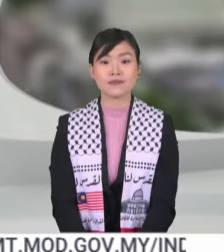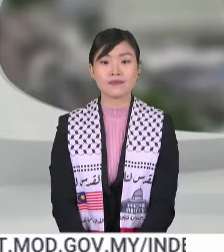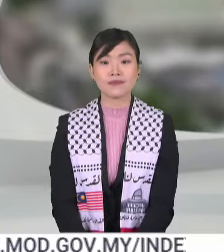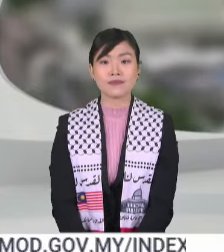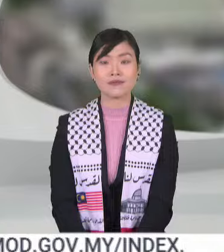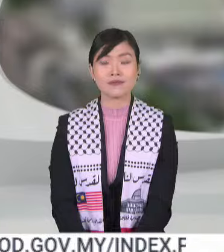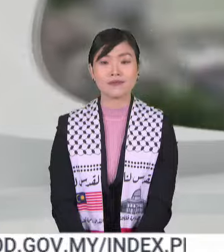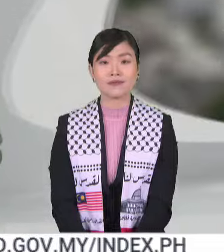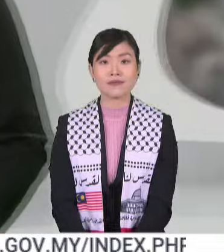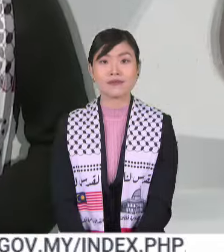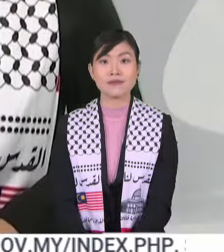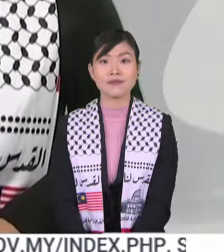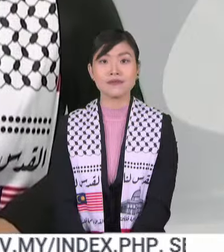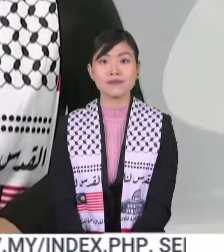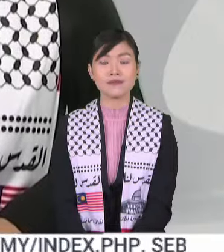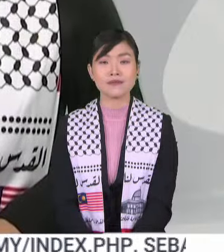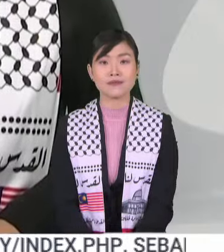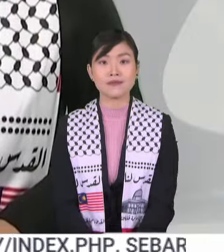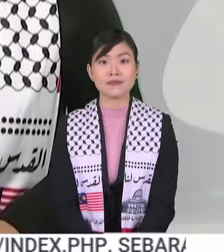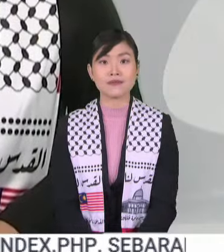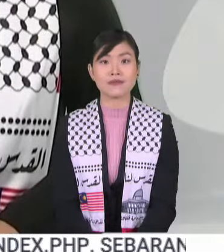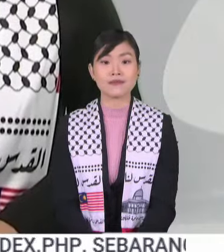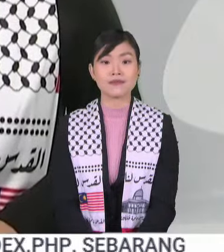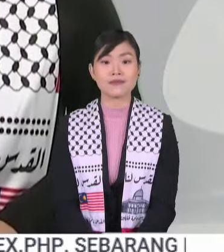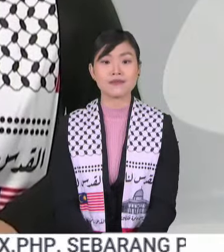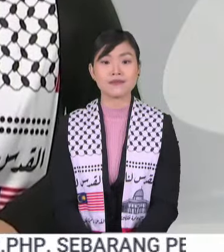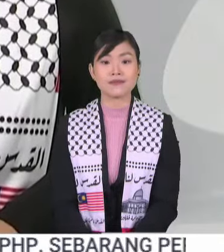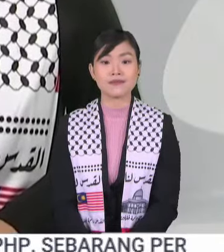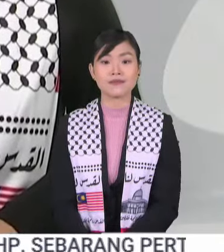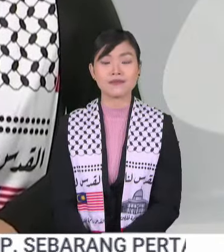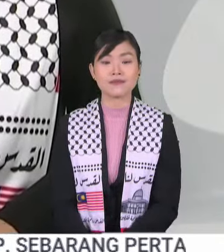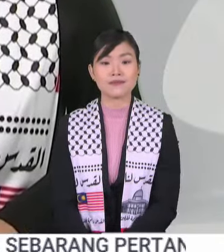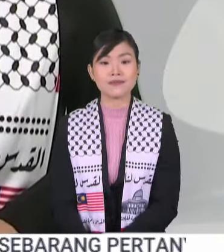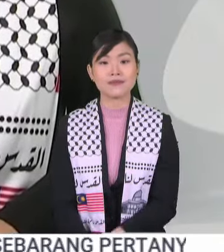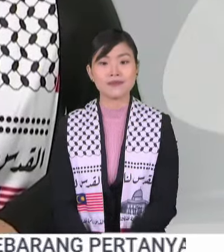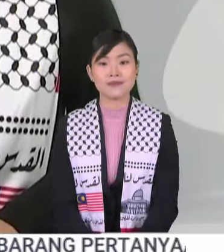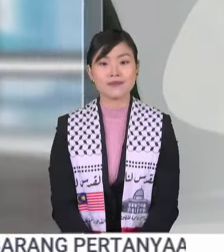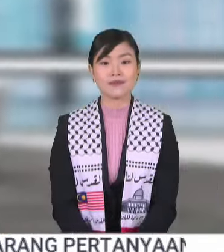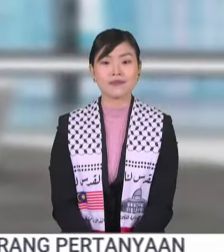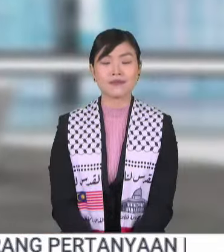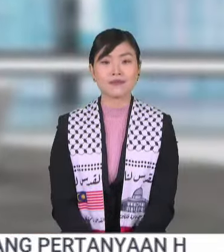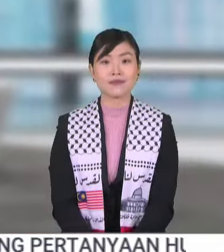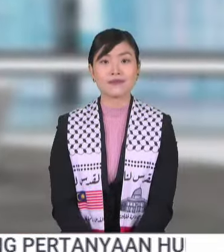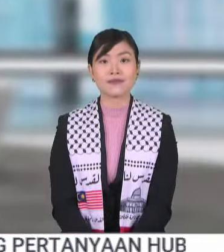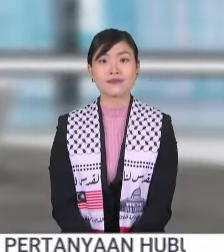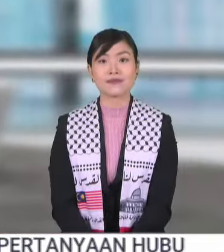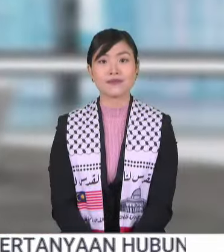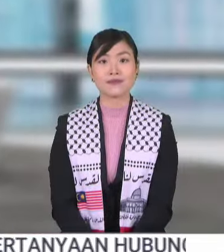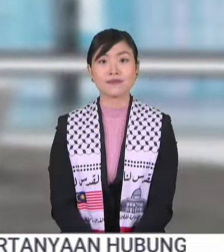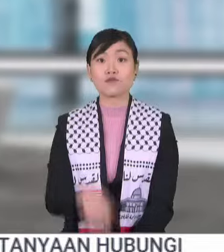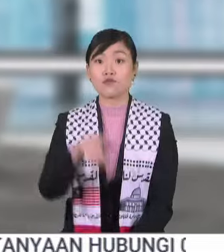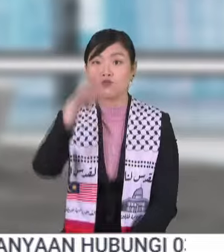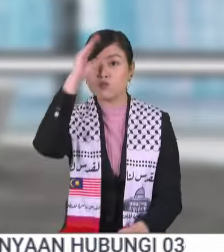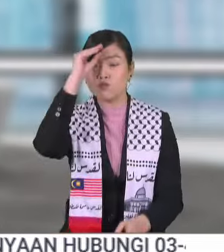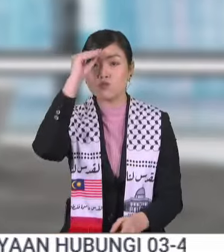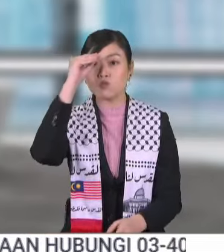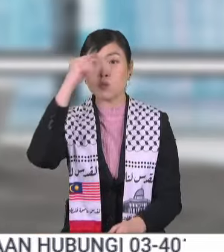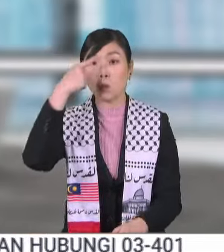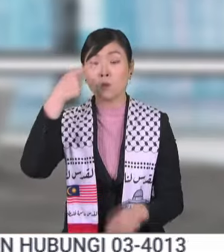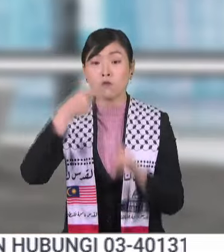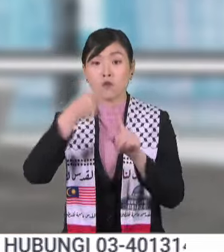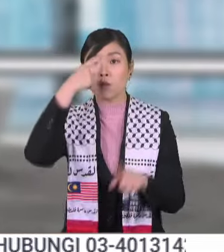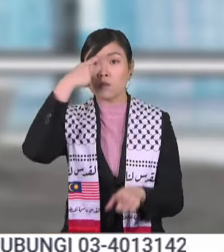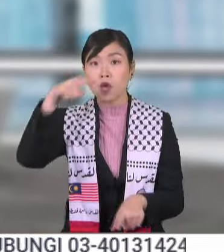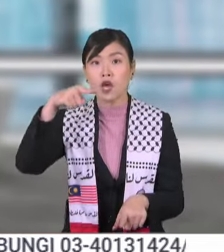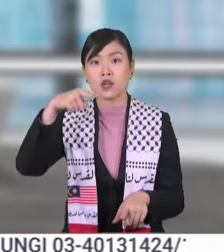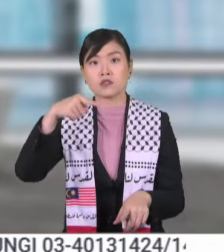Assalamualaikum dan salam Malaysia Madani terima kasihti seorang lelaki warga Thailand